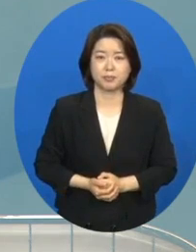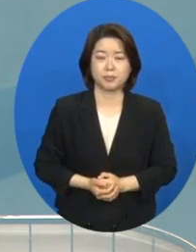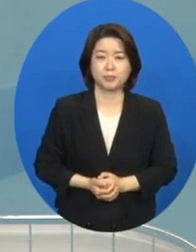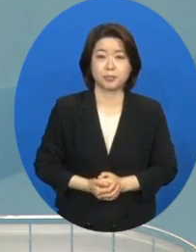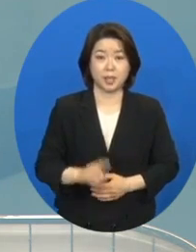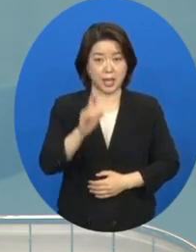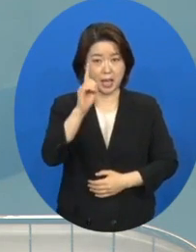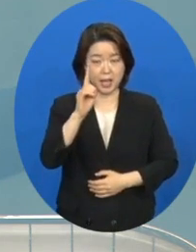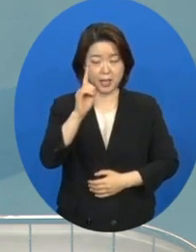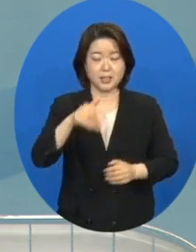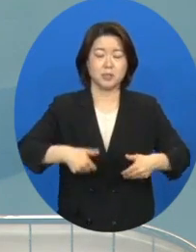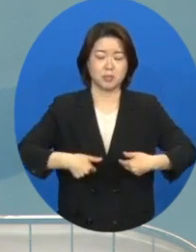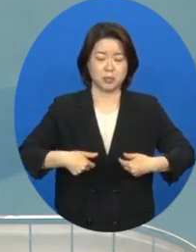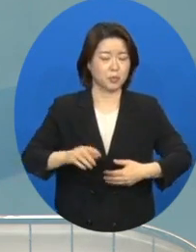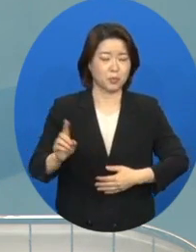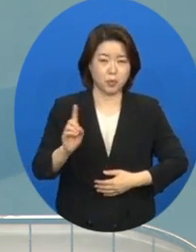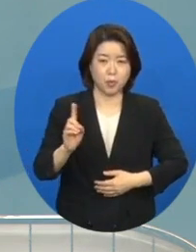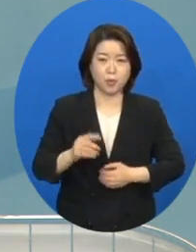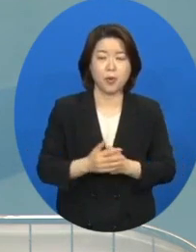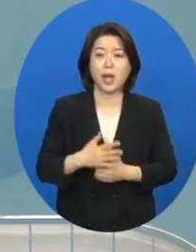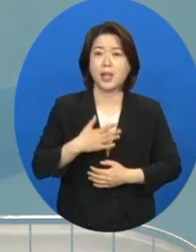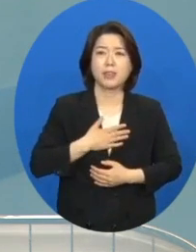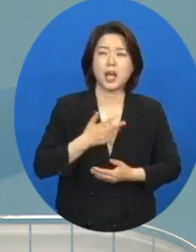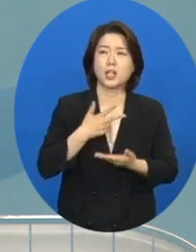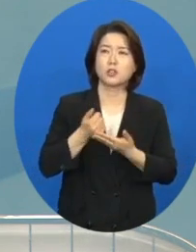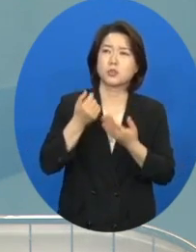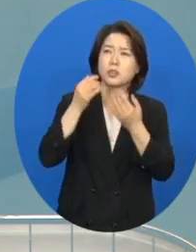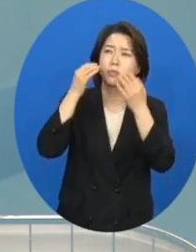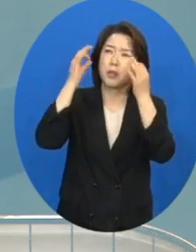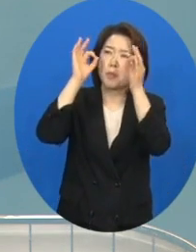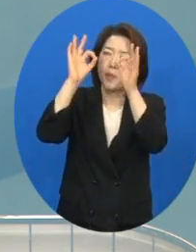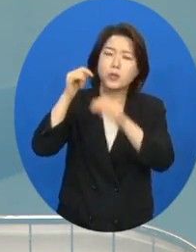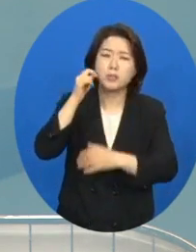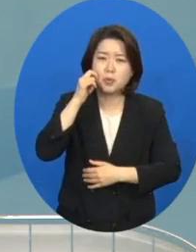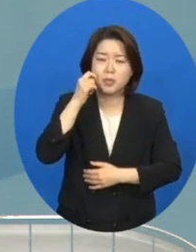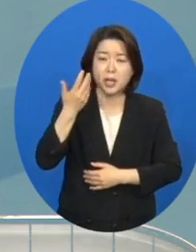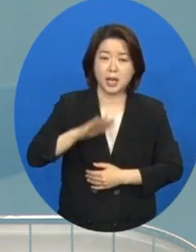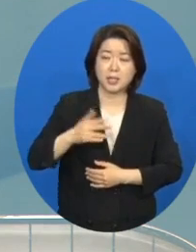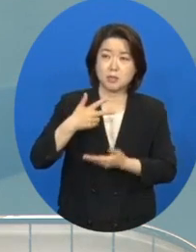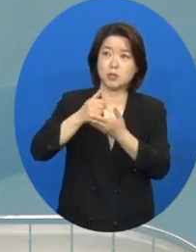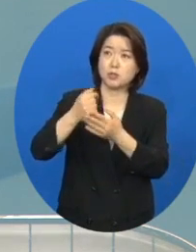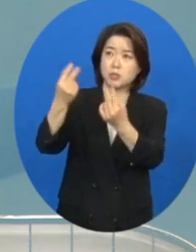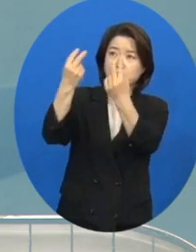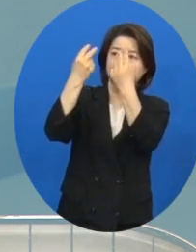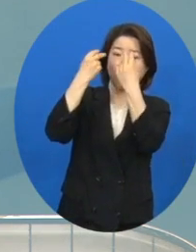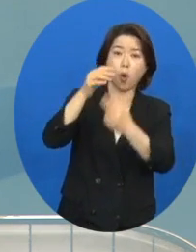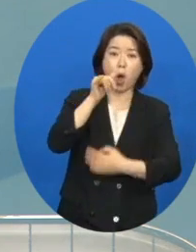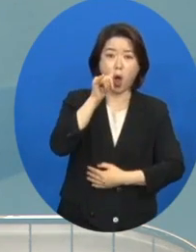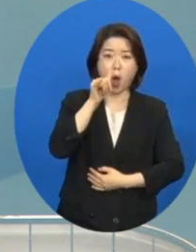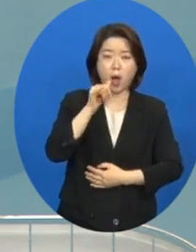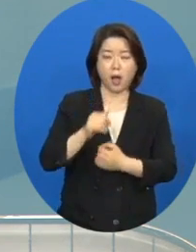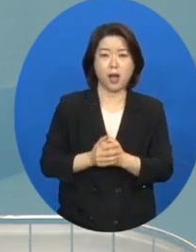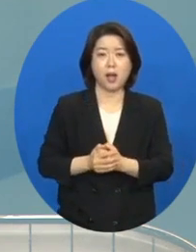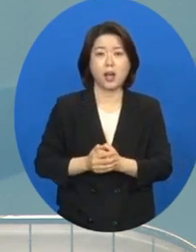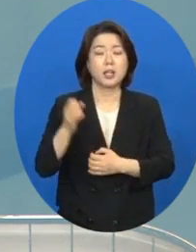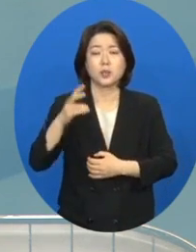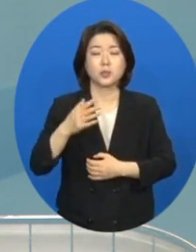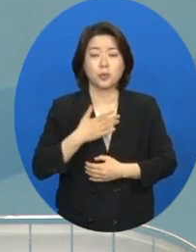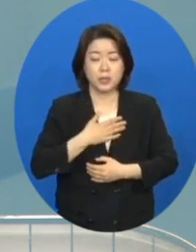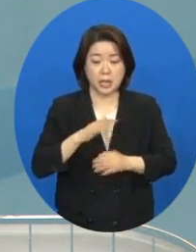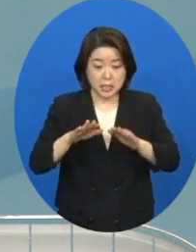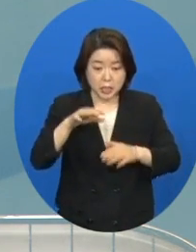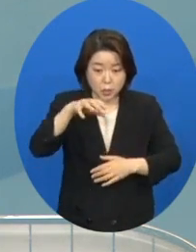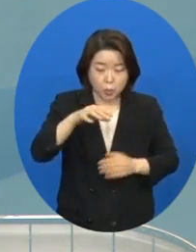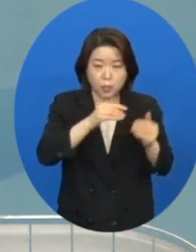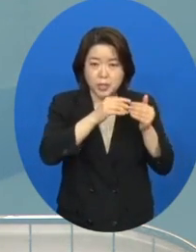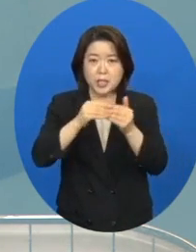한 가지만 필요합니다. 나는 주님을 보지 못하지만 주님은 나를 보신다는, 그리고 나를 오늘 이